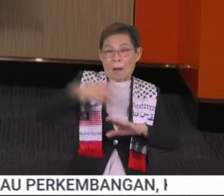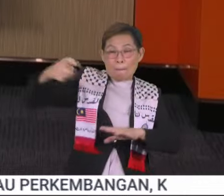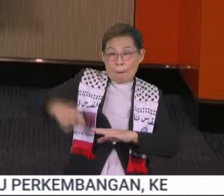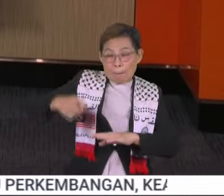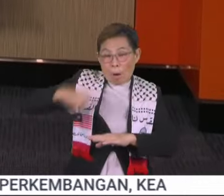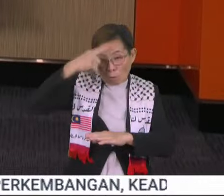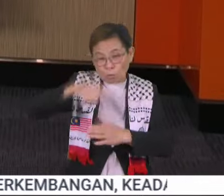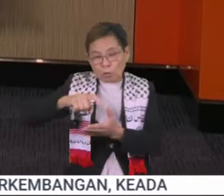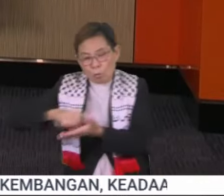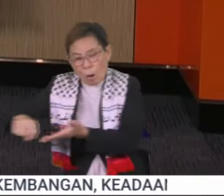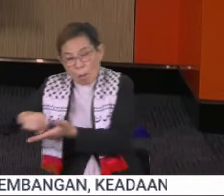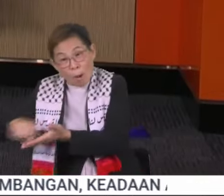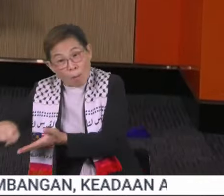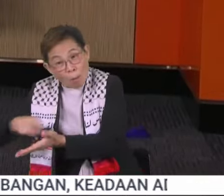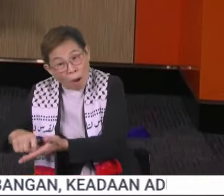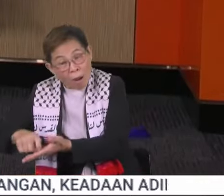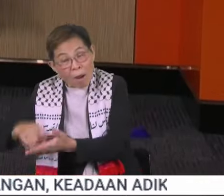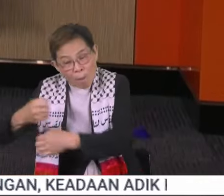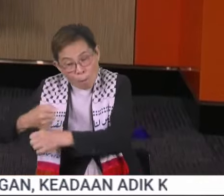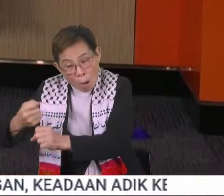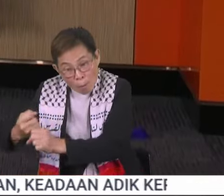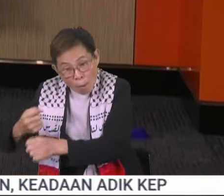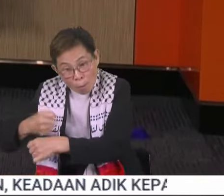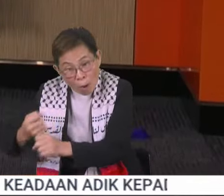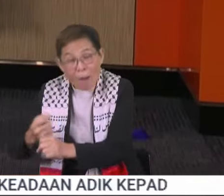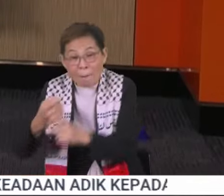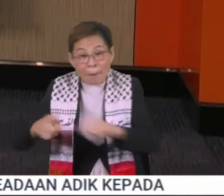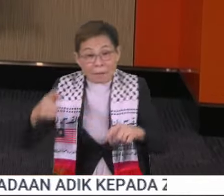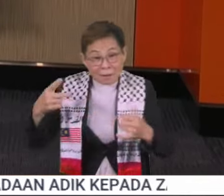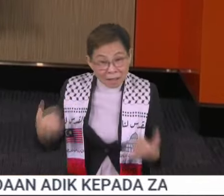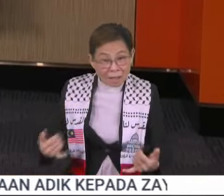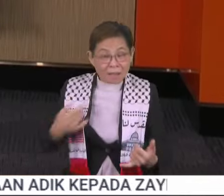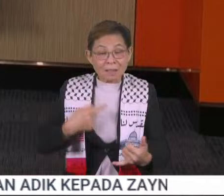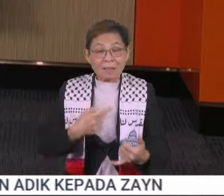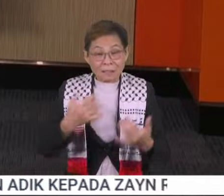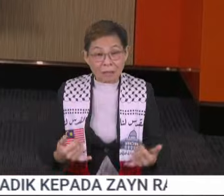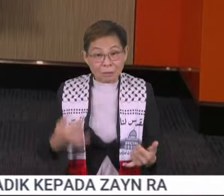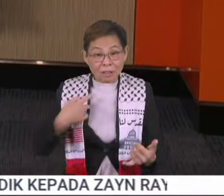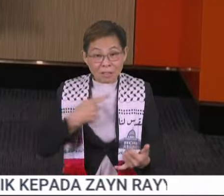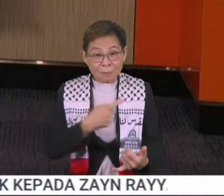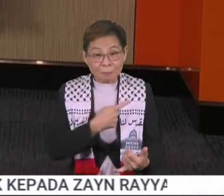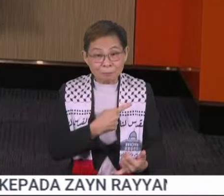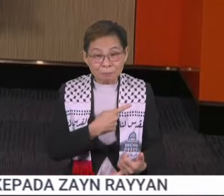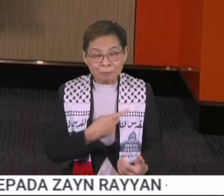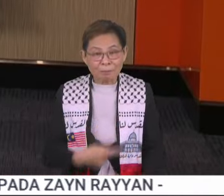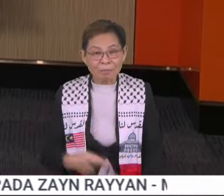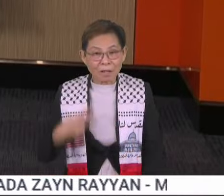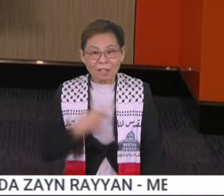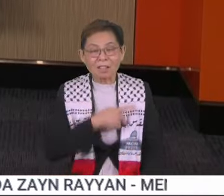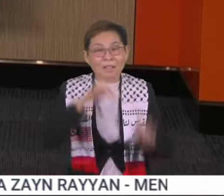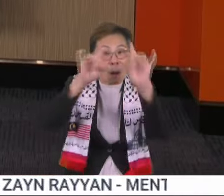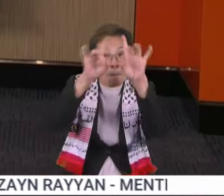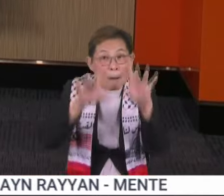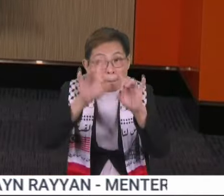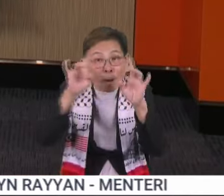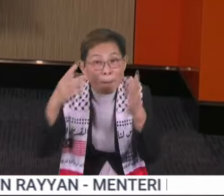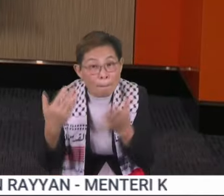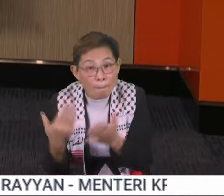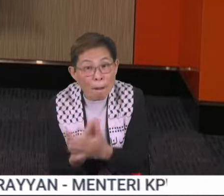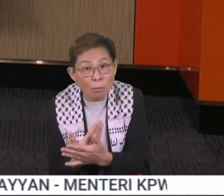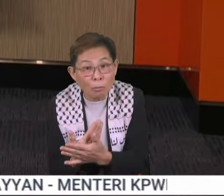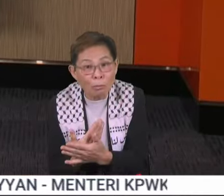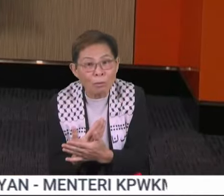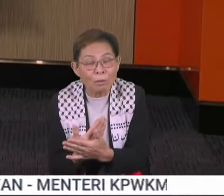keperluan untuk penerbitan. Tetapi kali ini kita memberi satu eksperimen baru di